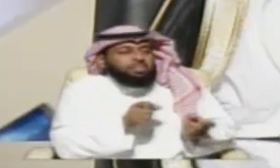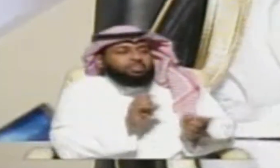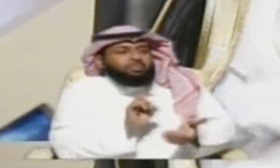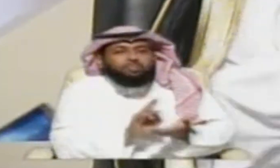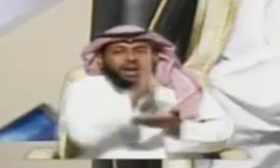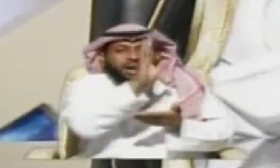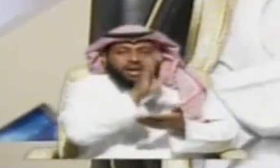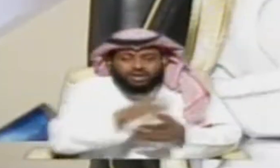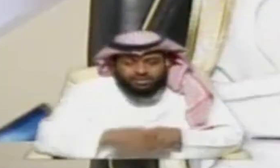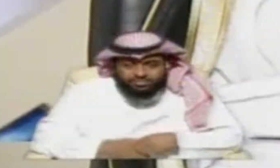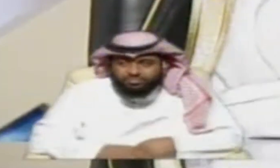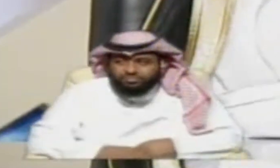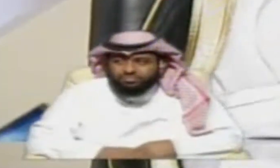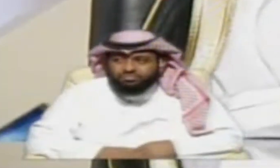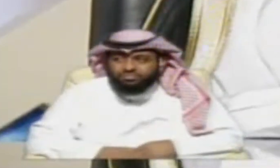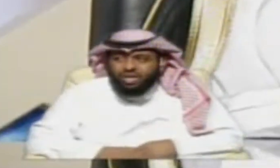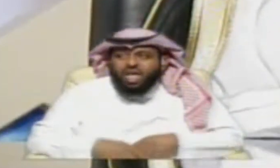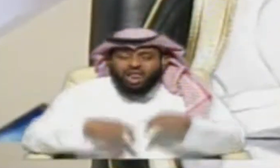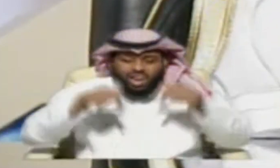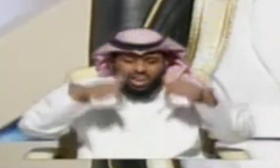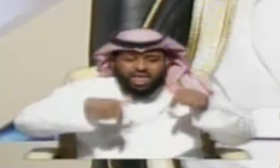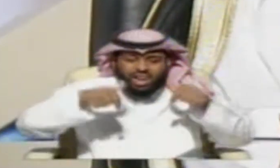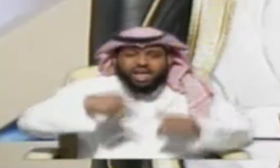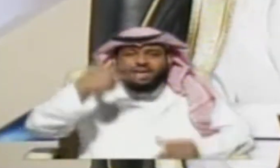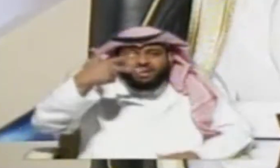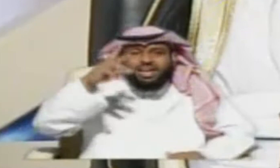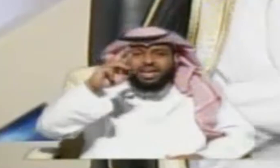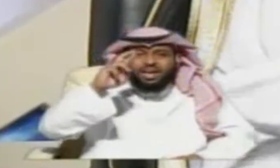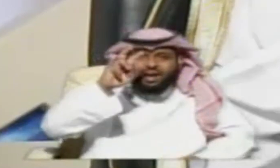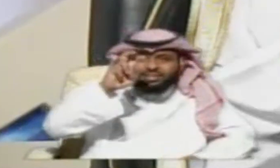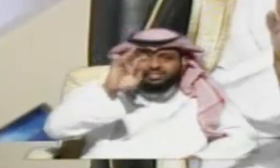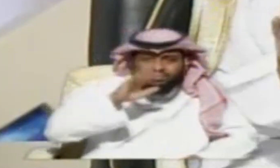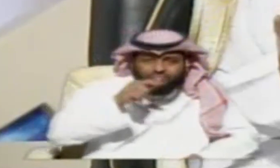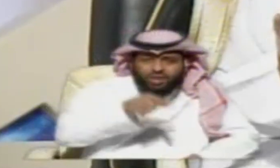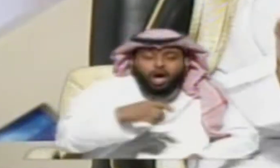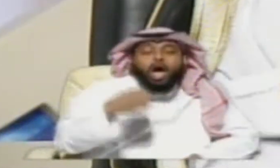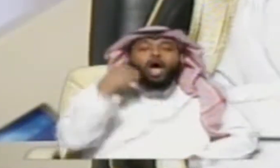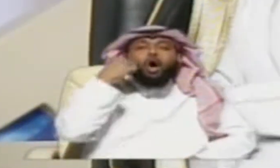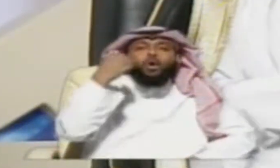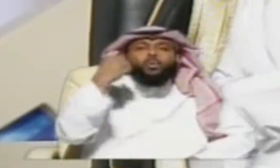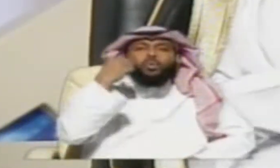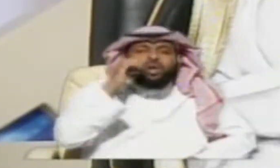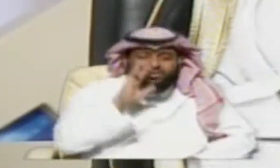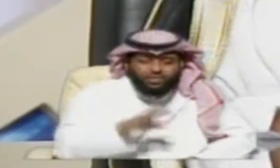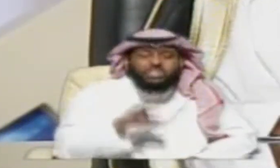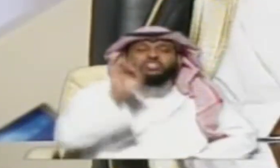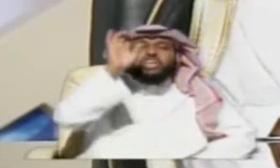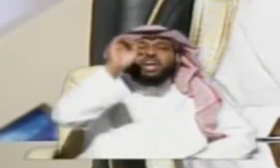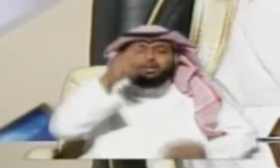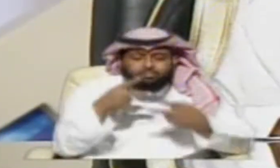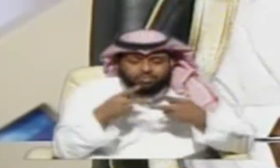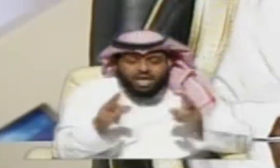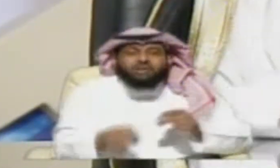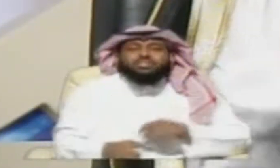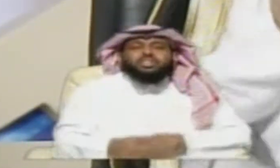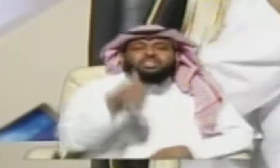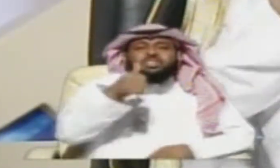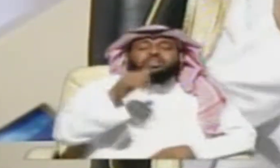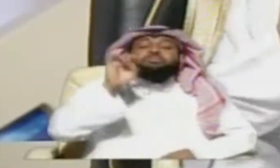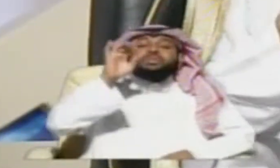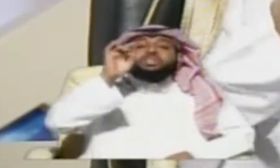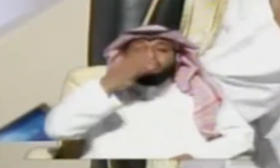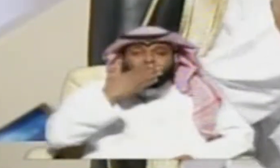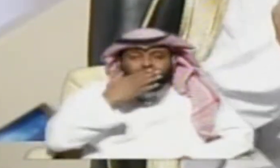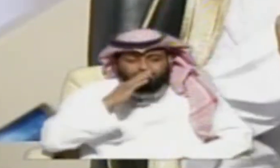وينقشع. هذه الأحداث التي تجري في غزة هي أحداث بطولات وبدايات نصر بإذن الله تعالى.